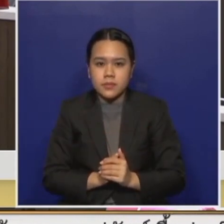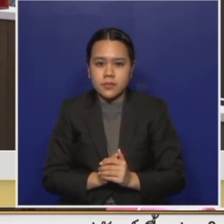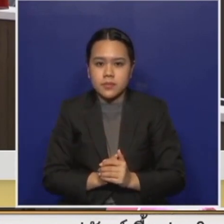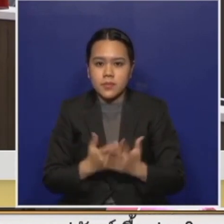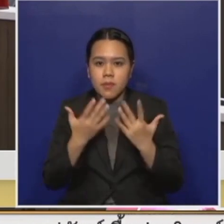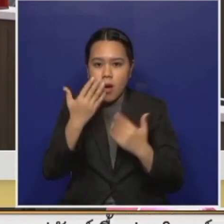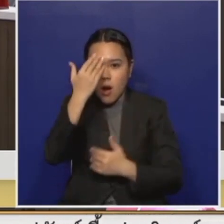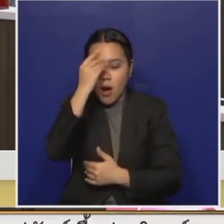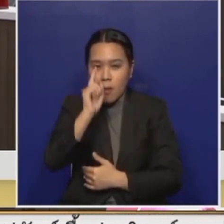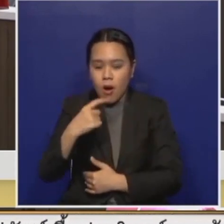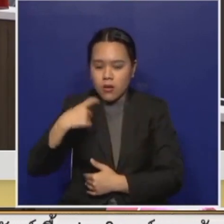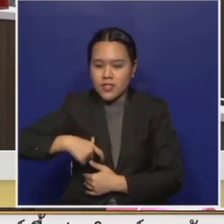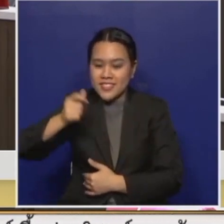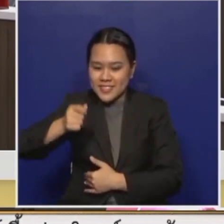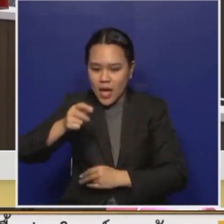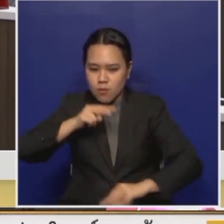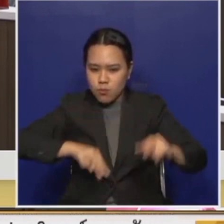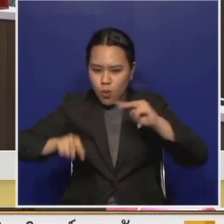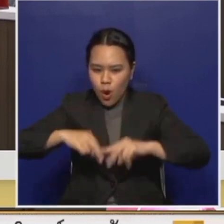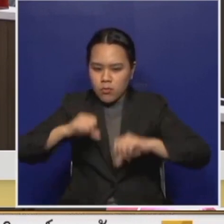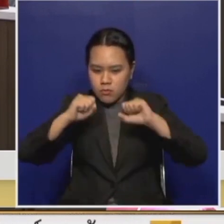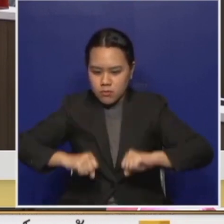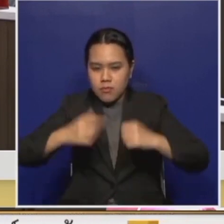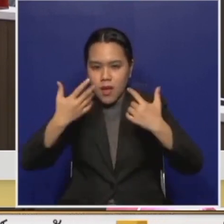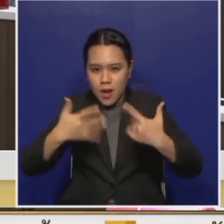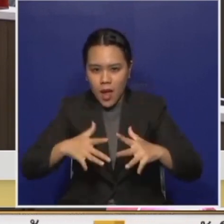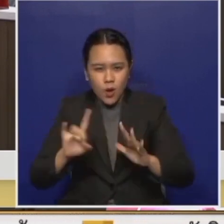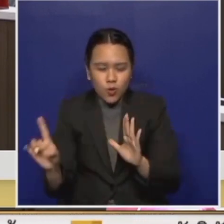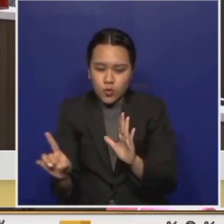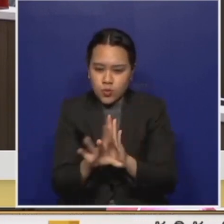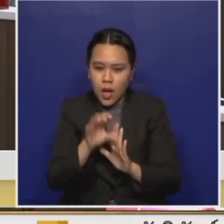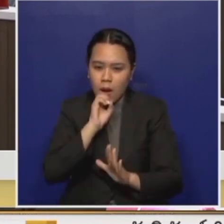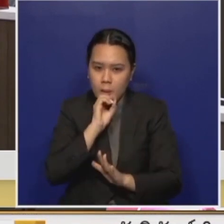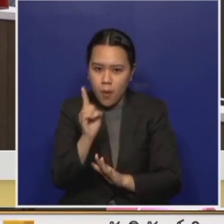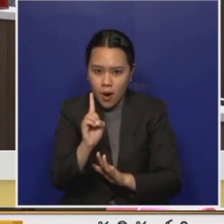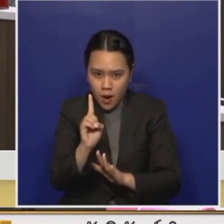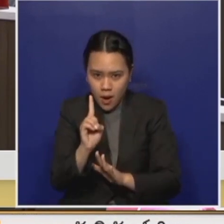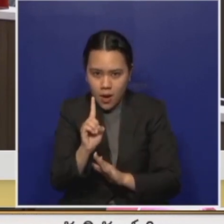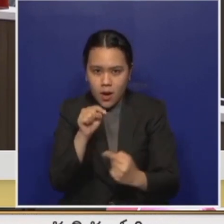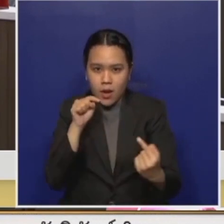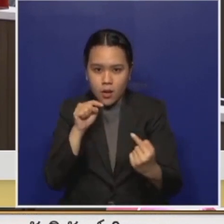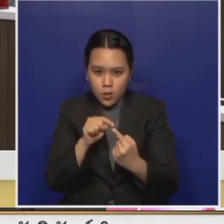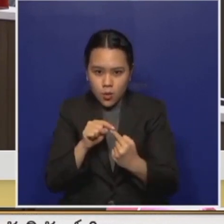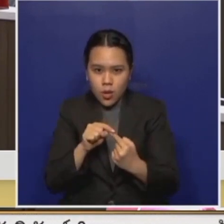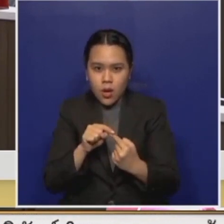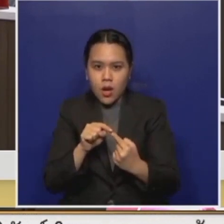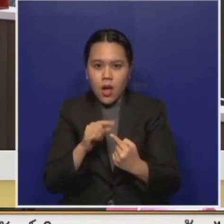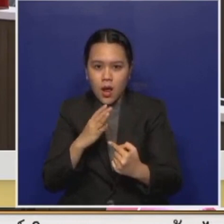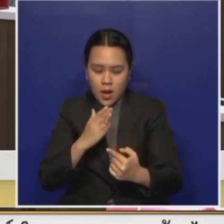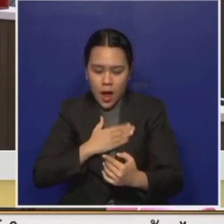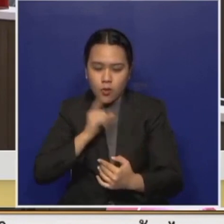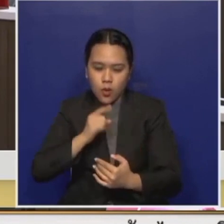Śารปกครองห Fellows becauseสุดท้ายบอกวาต้องยืนตามคำตัดสินคำชี่ขาดวาเราตองชดใช้